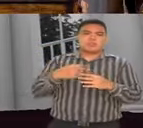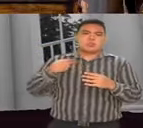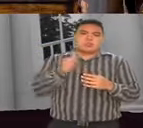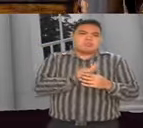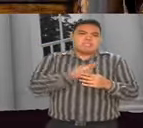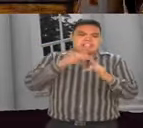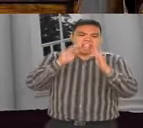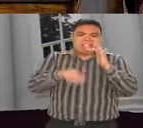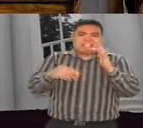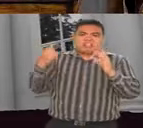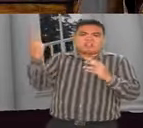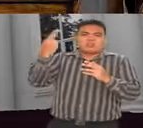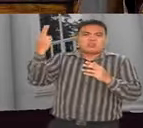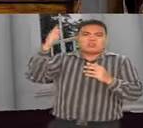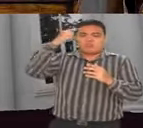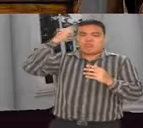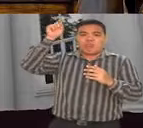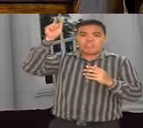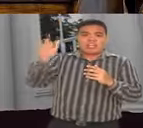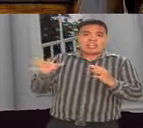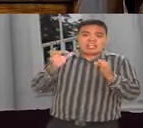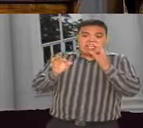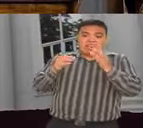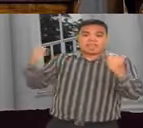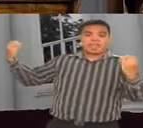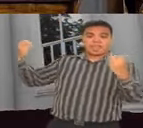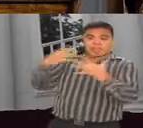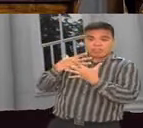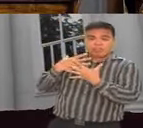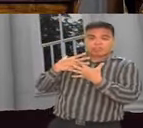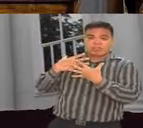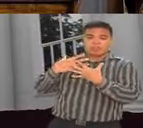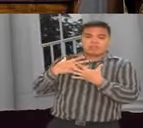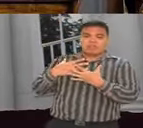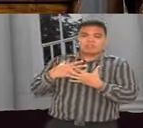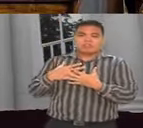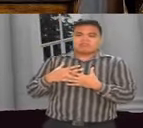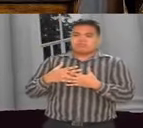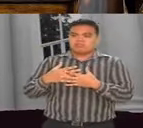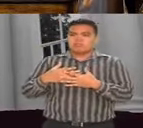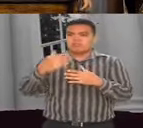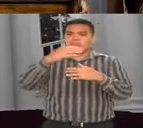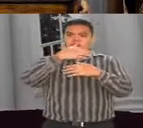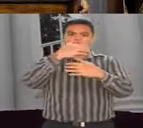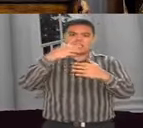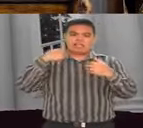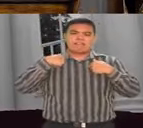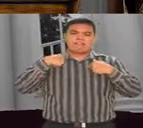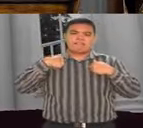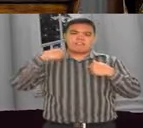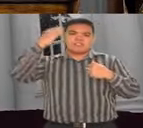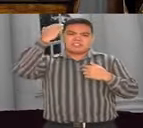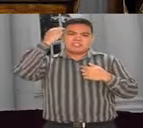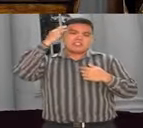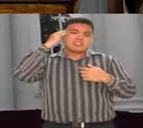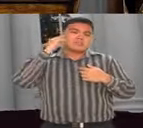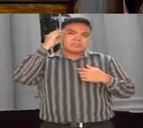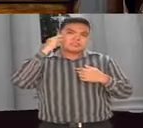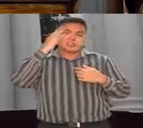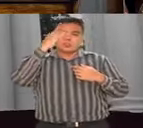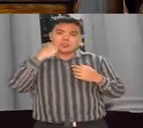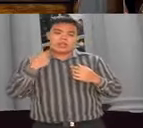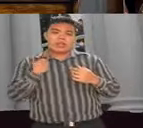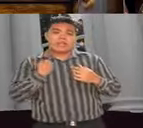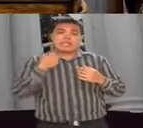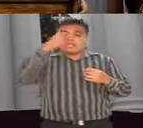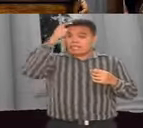know, that is why God is building up our faith. Kung talawan ka, unya naay mga nangahitabo sa atong life, God is building our